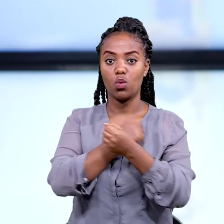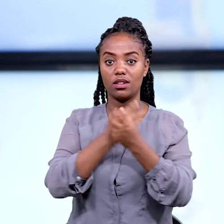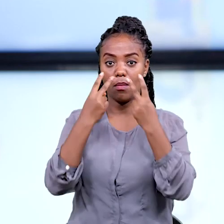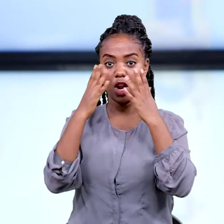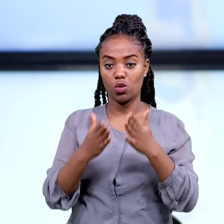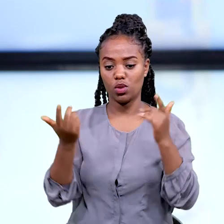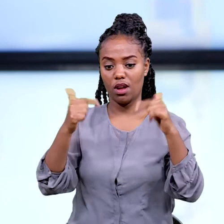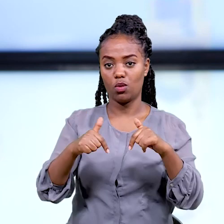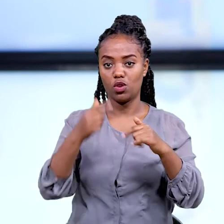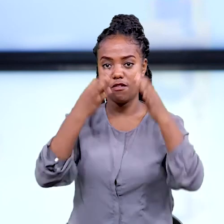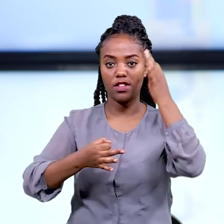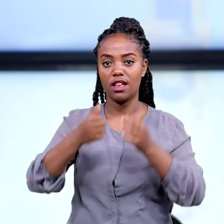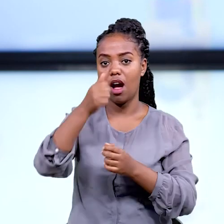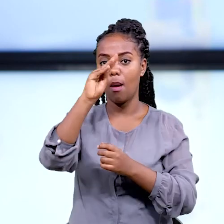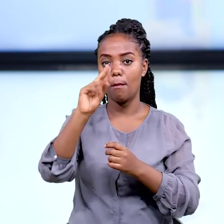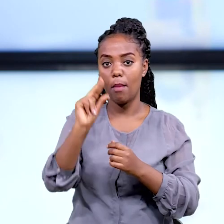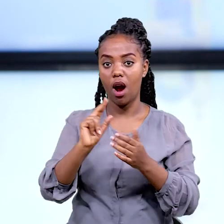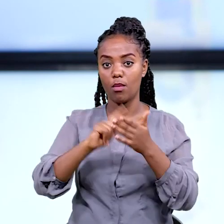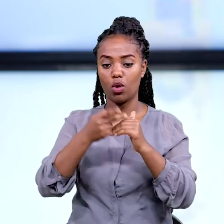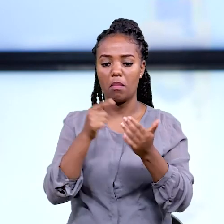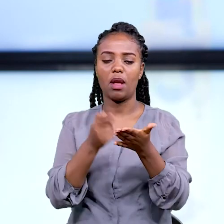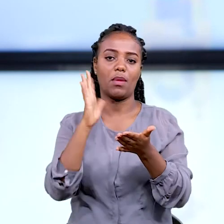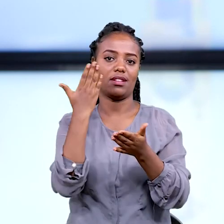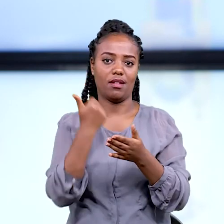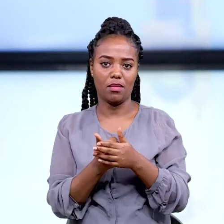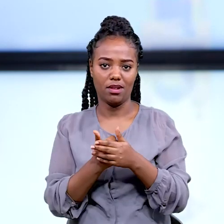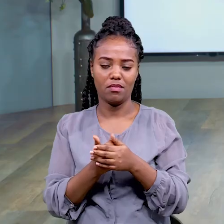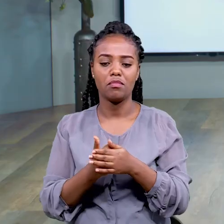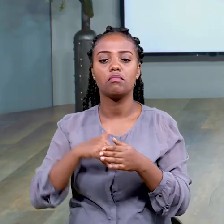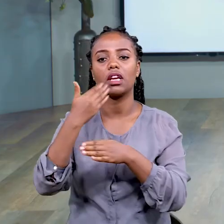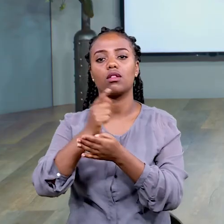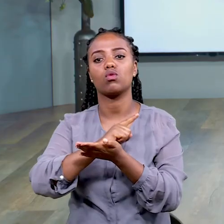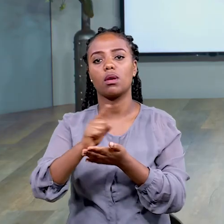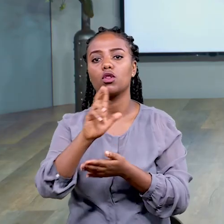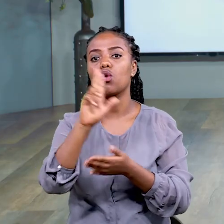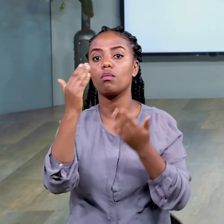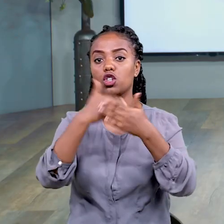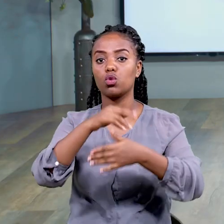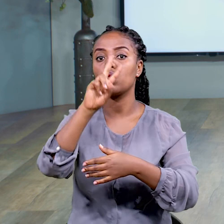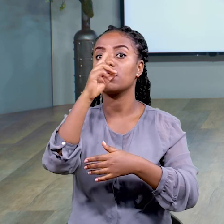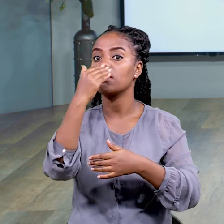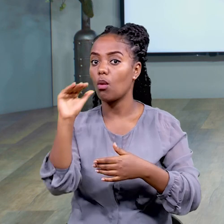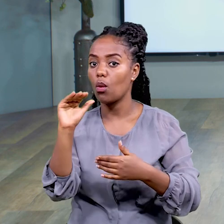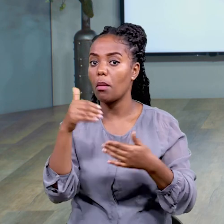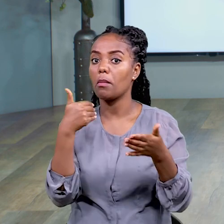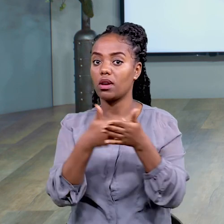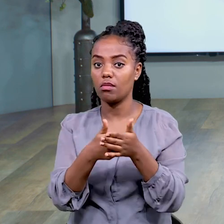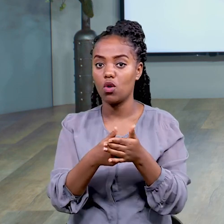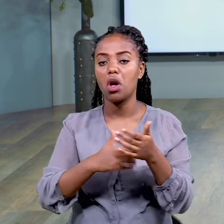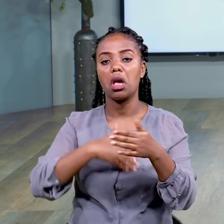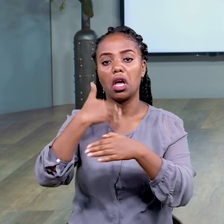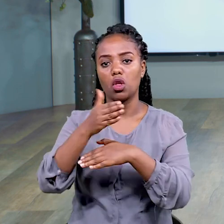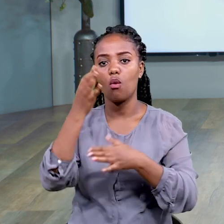ውድ ተመልካቾቻችን፣ የዛሬው የፍትህ አምባ ፕሮግራማችን ይህንን ይመስል ነበረ። በሚቀጥለው ሳምንት ረቡዕ ምሽት 2:30